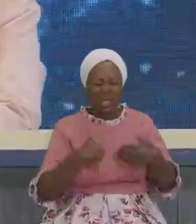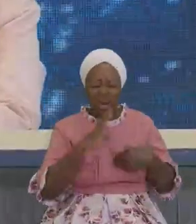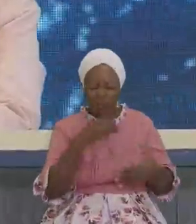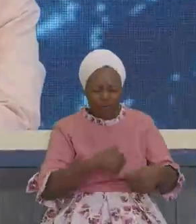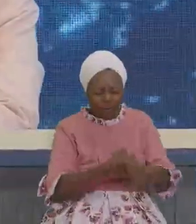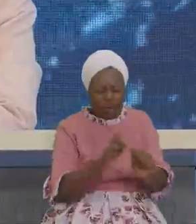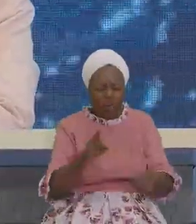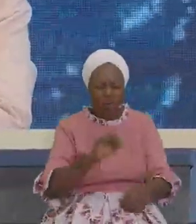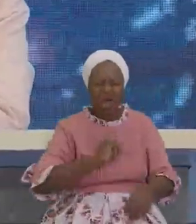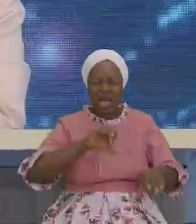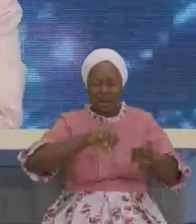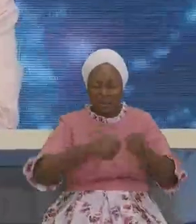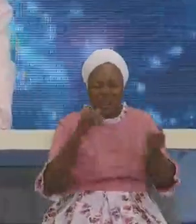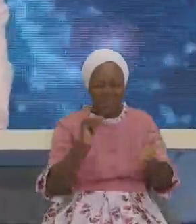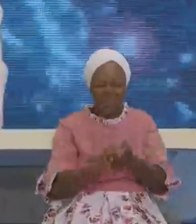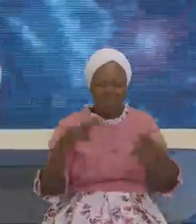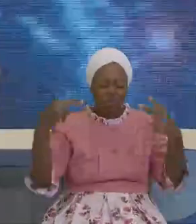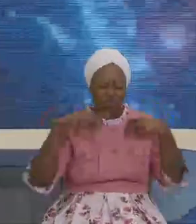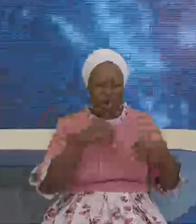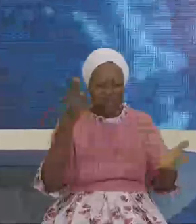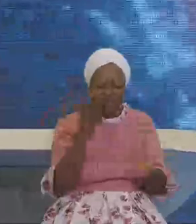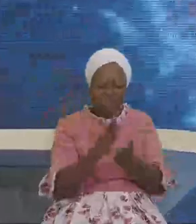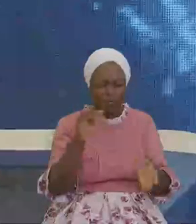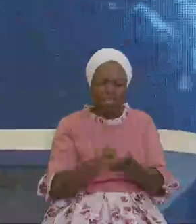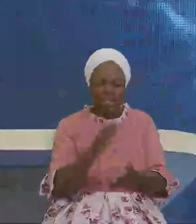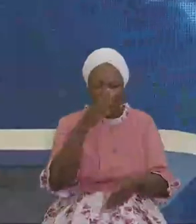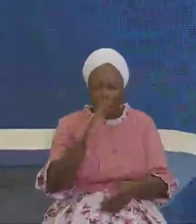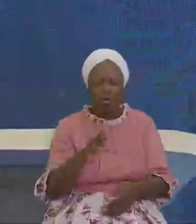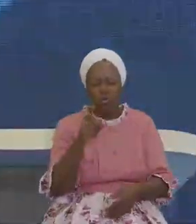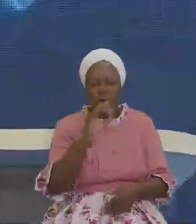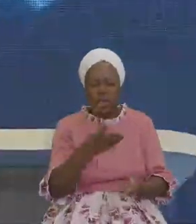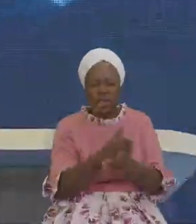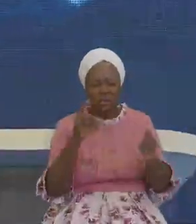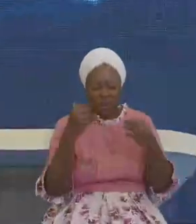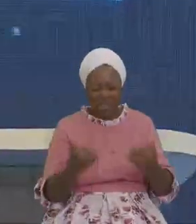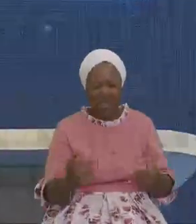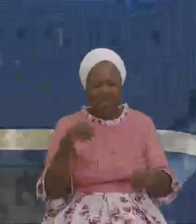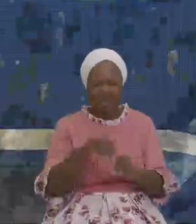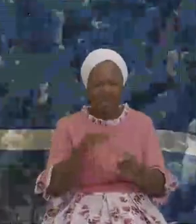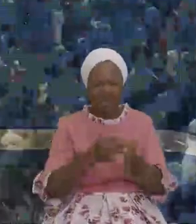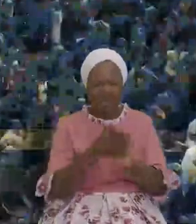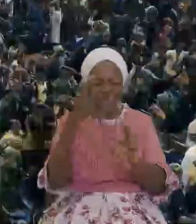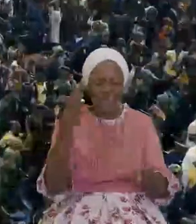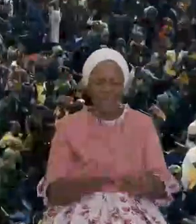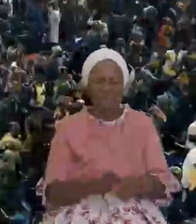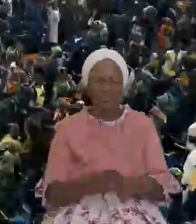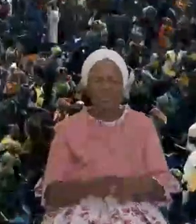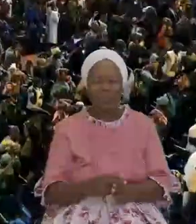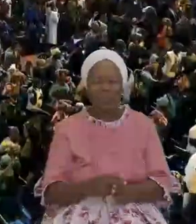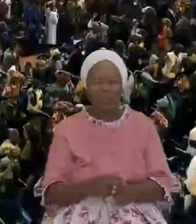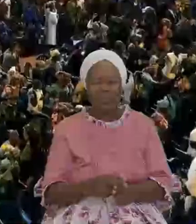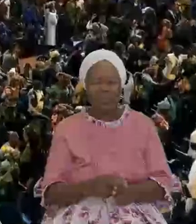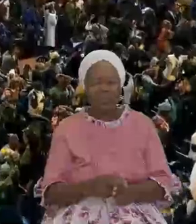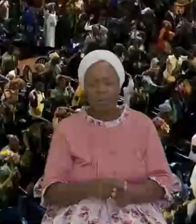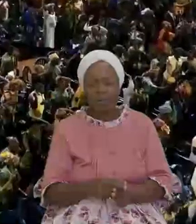Toute malédiction qui te suivait, je brise ce joug, j'arrête cette malédiction. Tu es délivré au nom